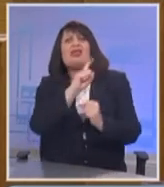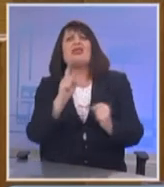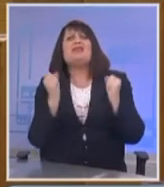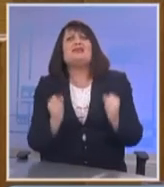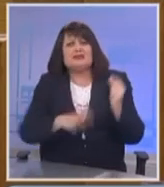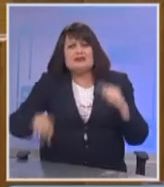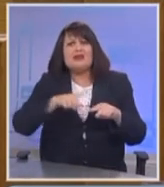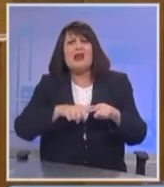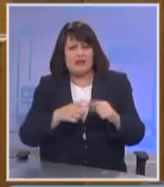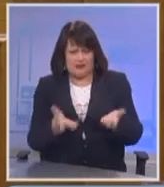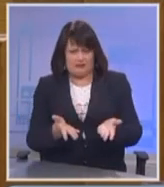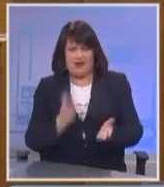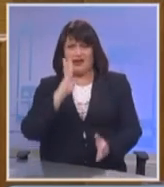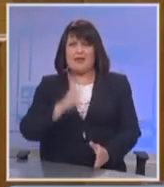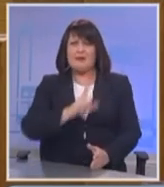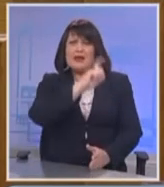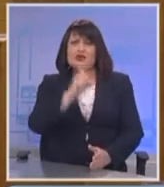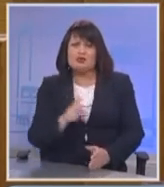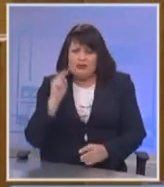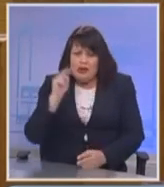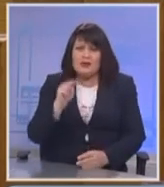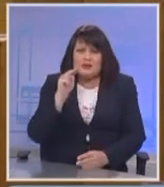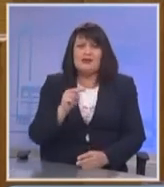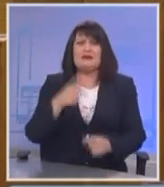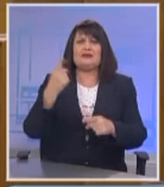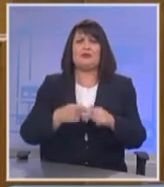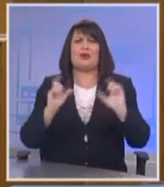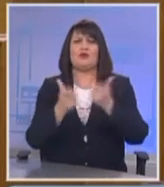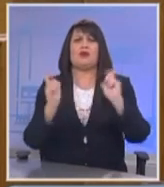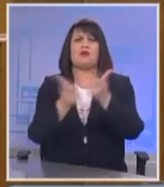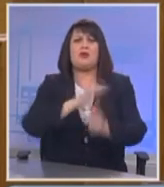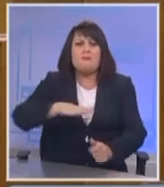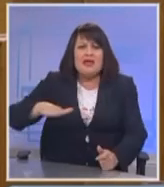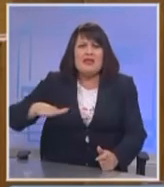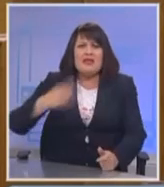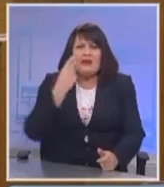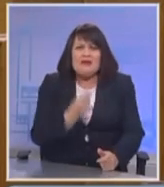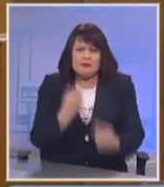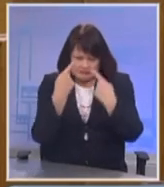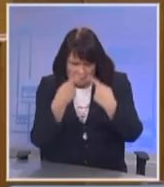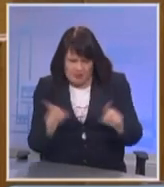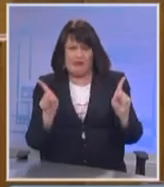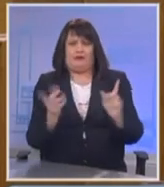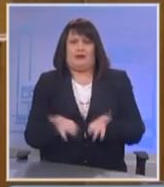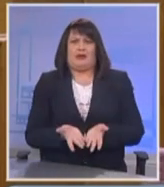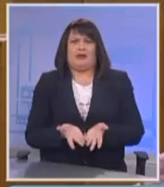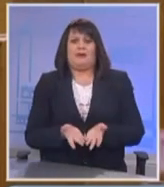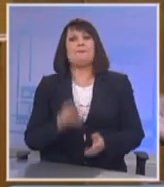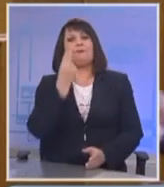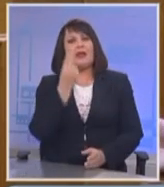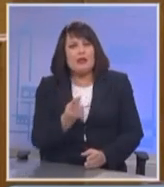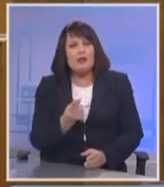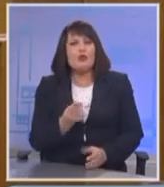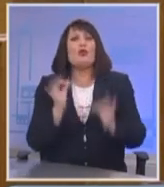χώρα? Η καθημερινότητα για τη λαϊκή οικογένεια και τα παιδιά της είναι πολύ διαφορετική. Ας δούμε λοιπόν σε